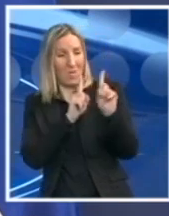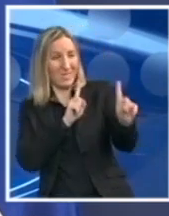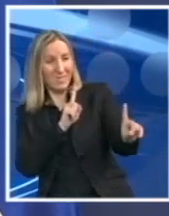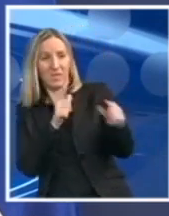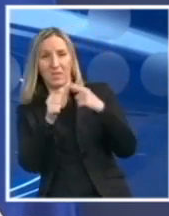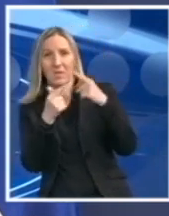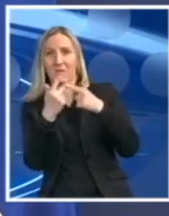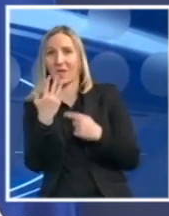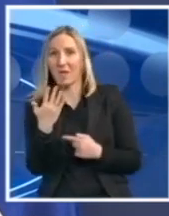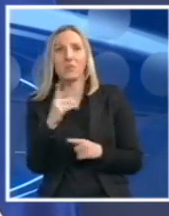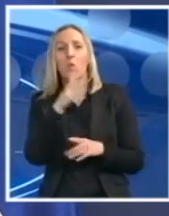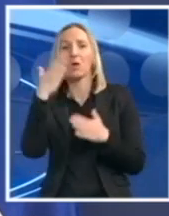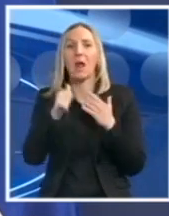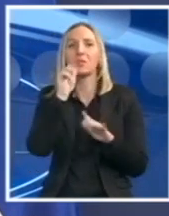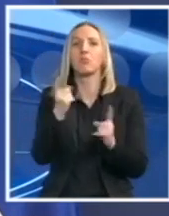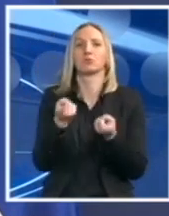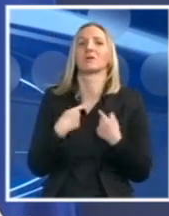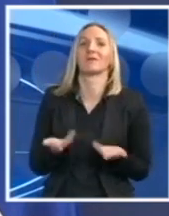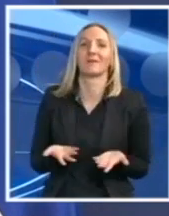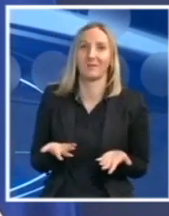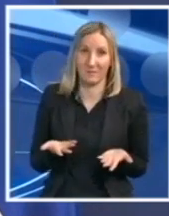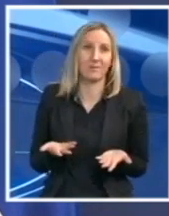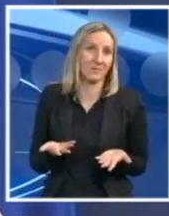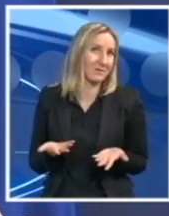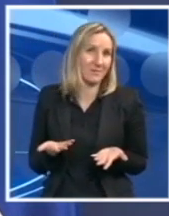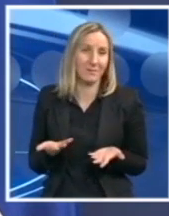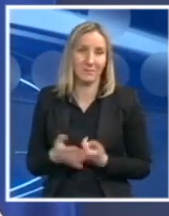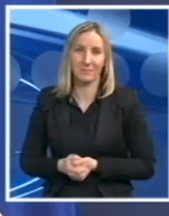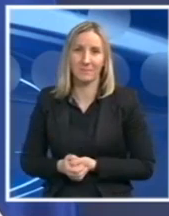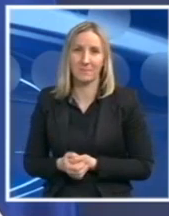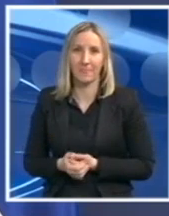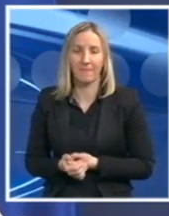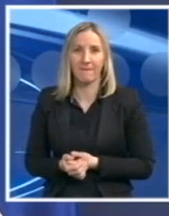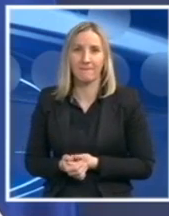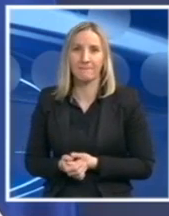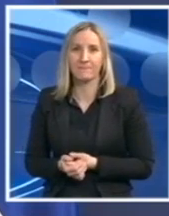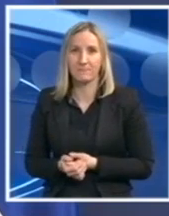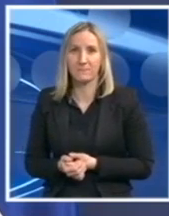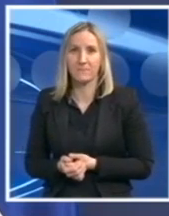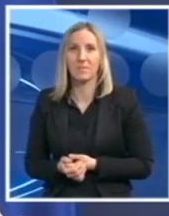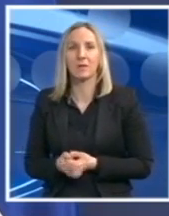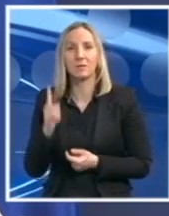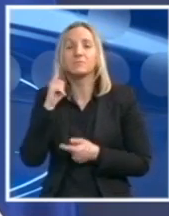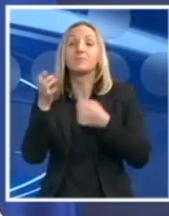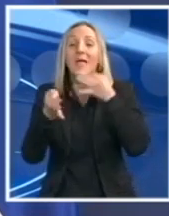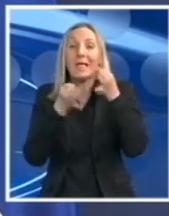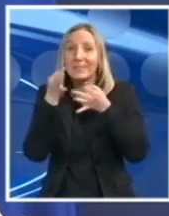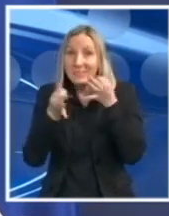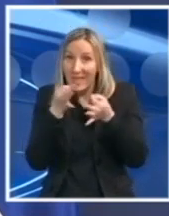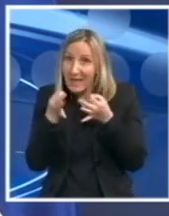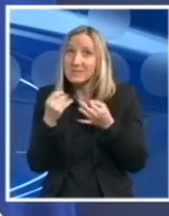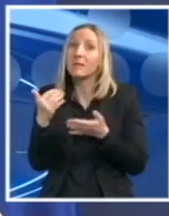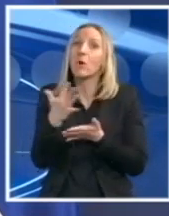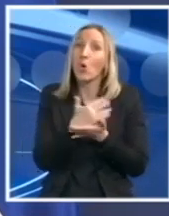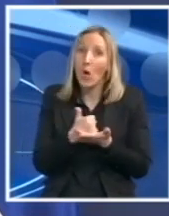distanciranja, to ne bi značilo da do kraja dana nećemo se zaraziti. Tako da test nam i